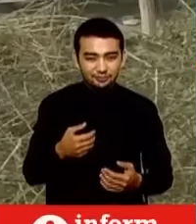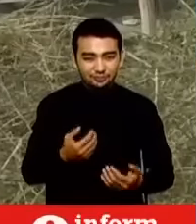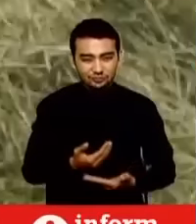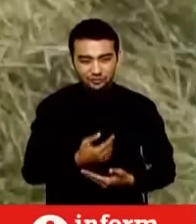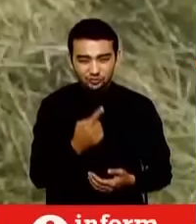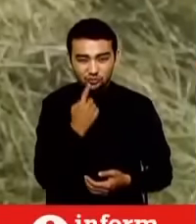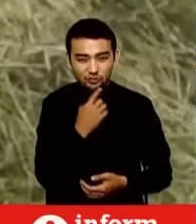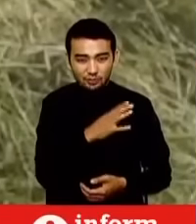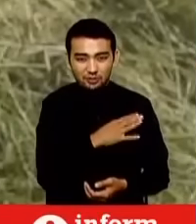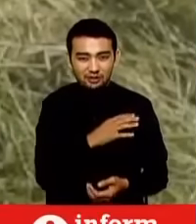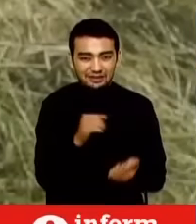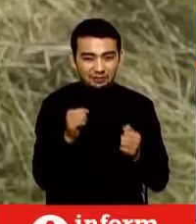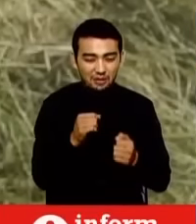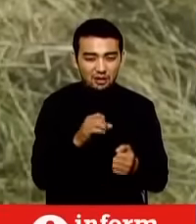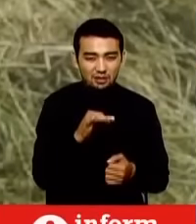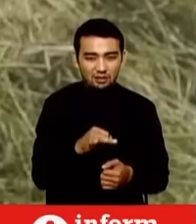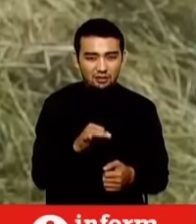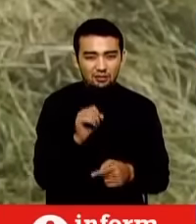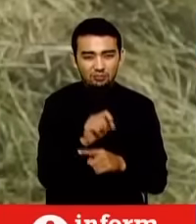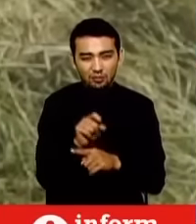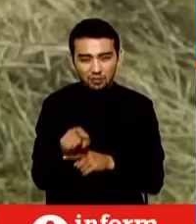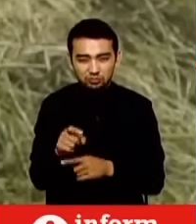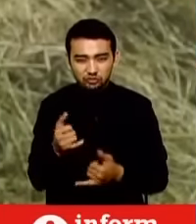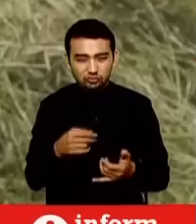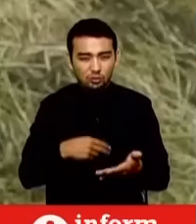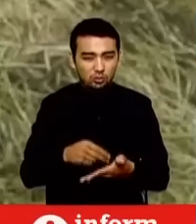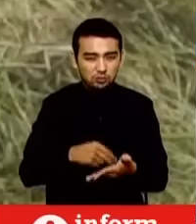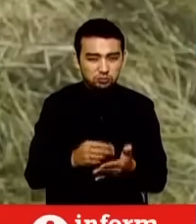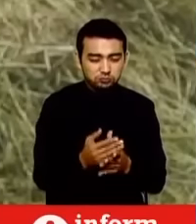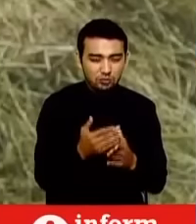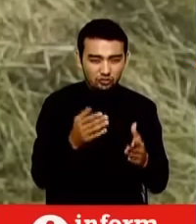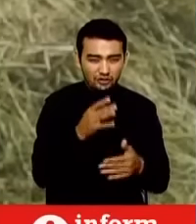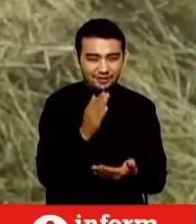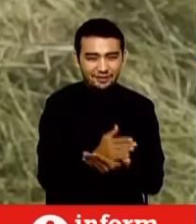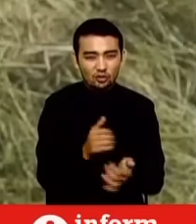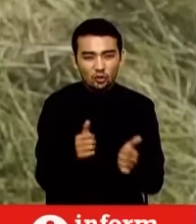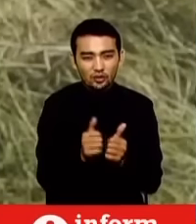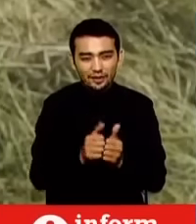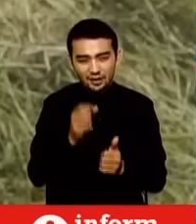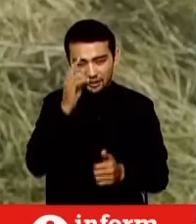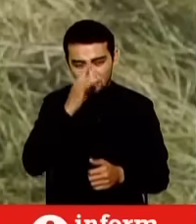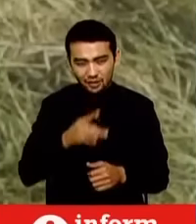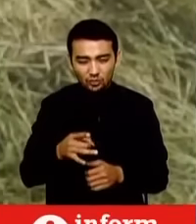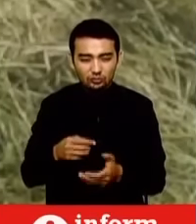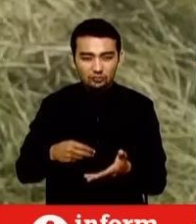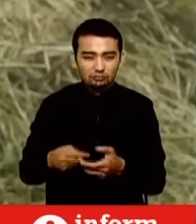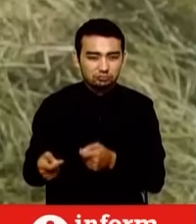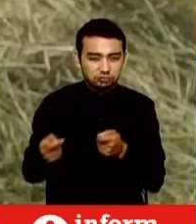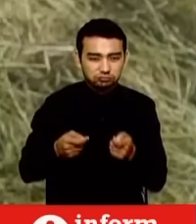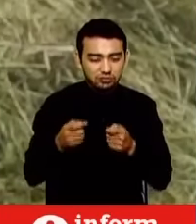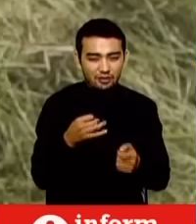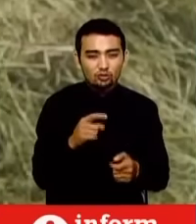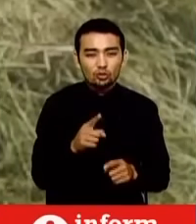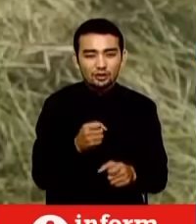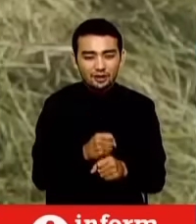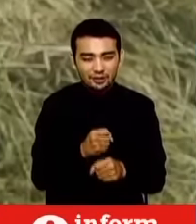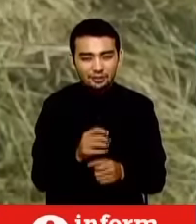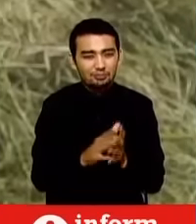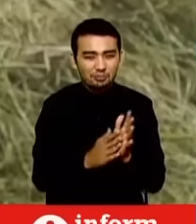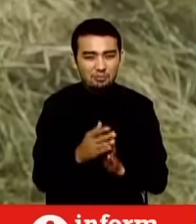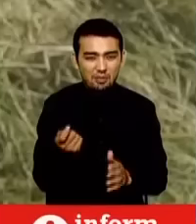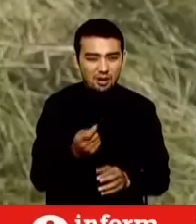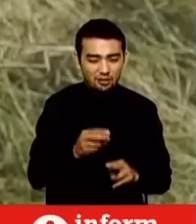зиму. Кто может, заказывает. Из соседних регионов привозят. А что делать? Сена мало, но там тоже цены